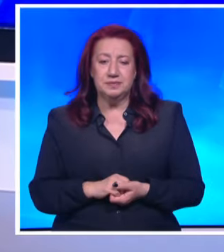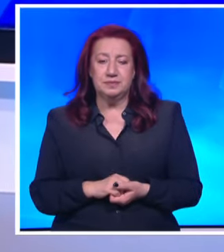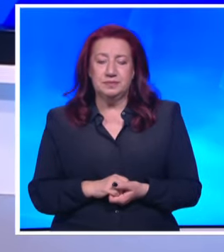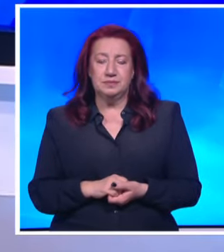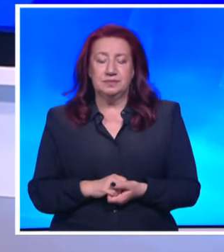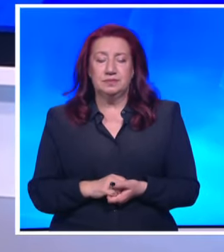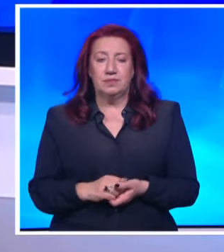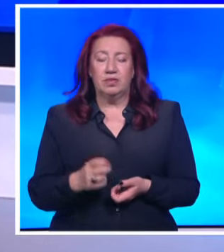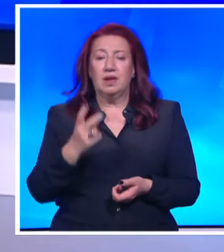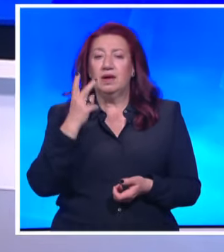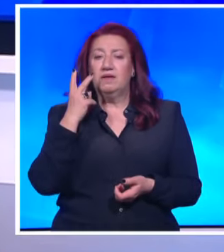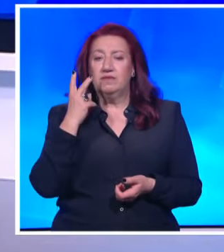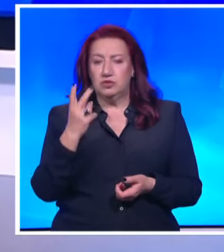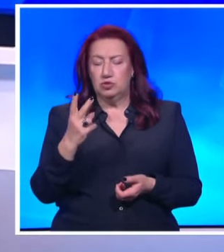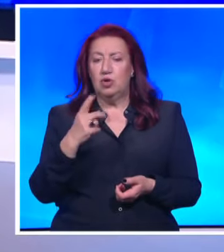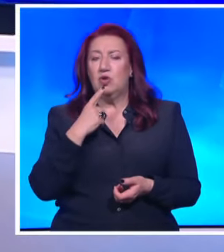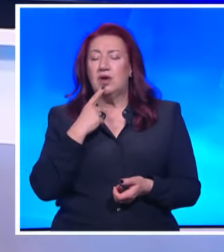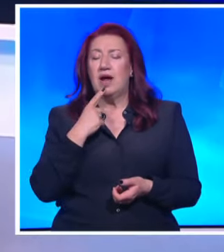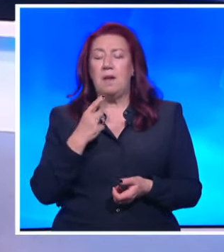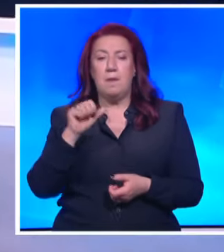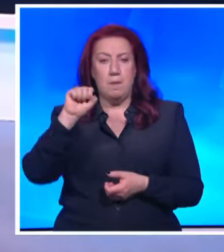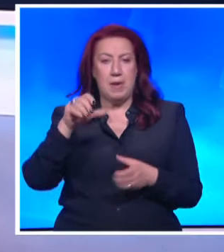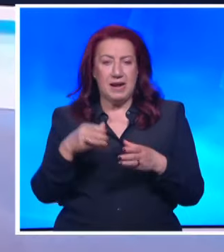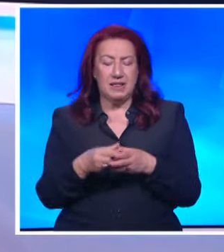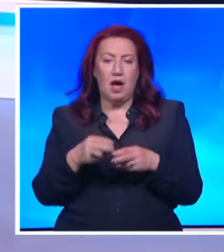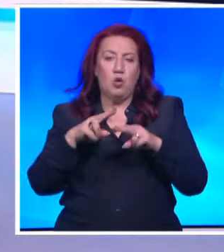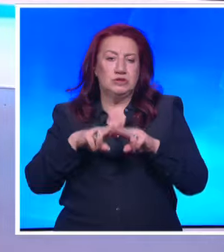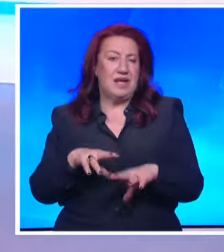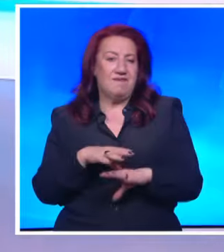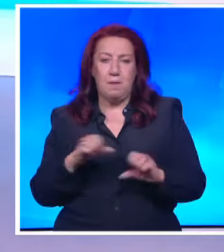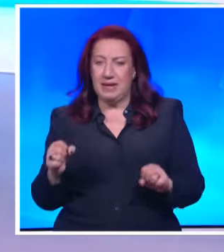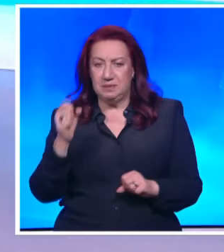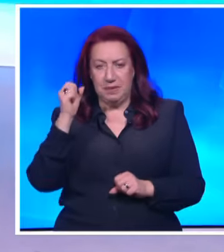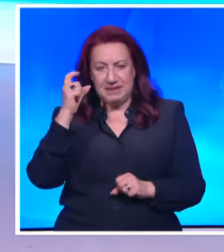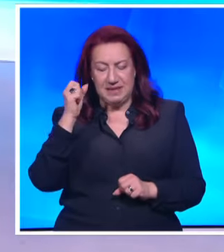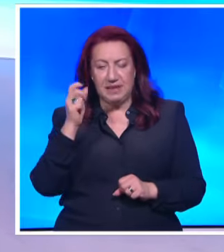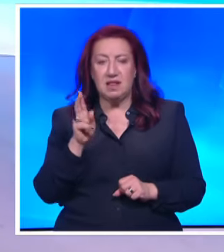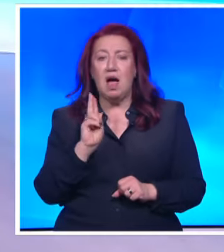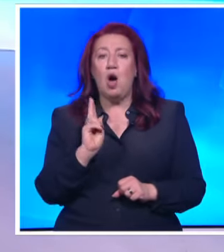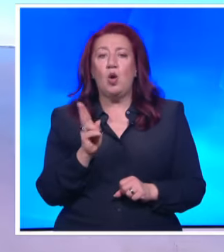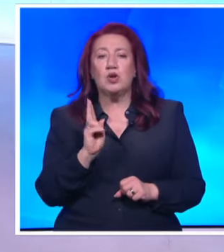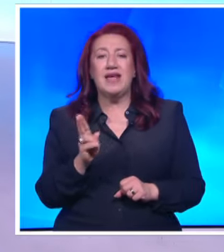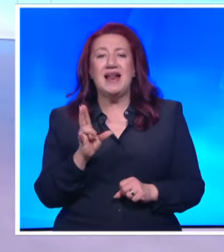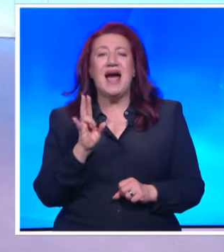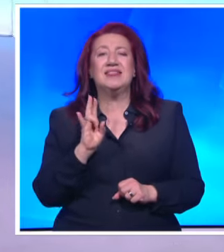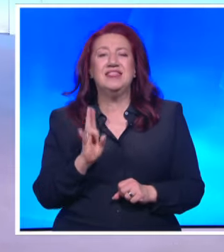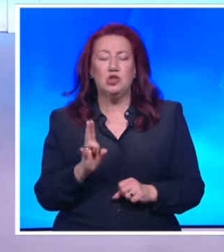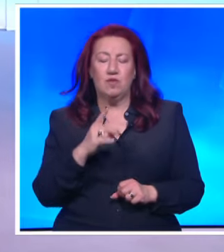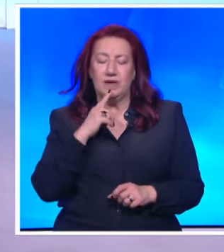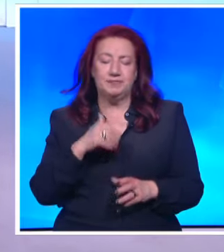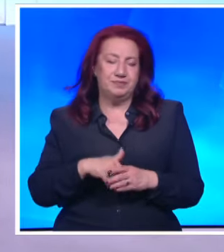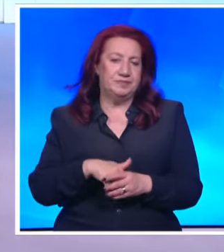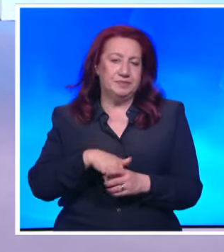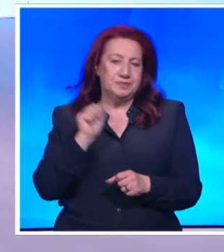Втора парламентарно представена сила остана без председател заради резултат от изборите. Корнелия Нинова подаде оставка, а ето и окончателните данни.